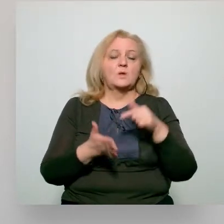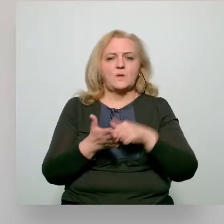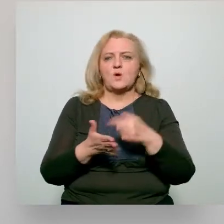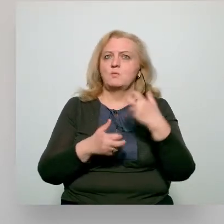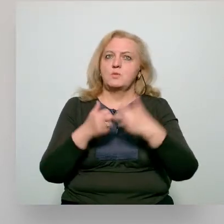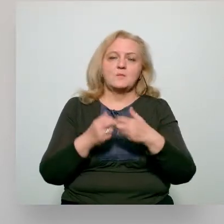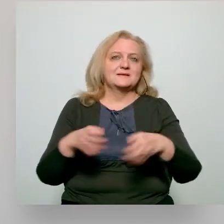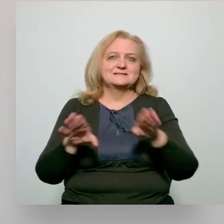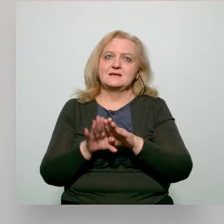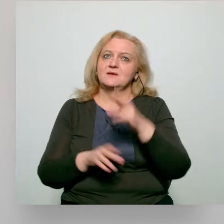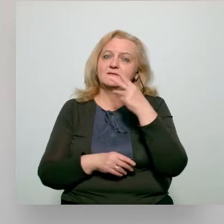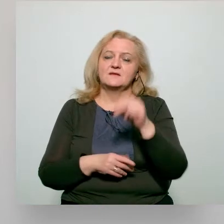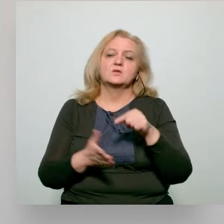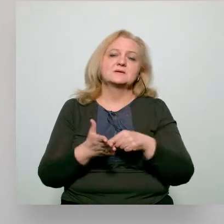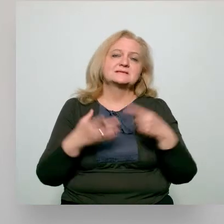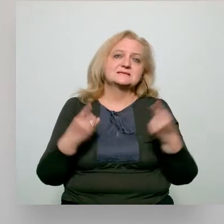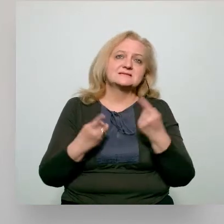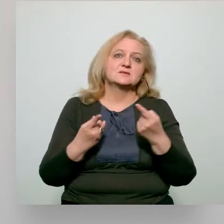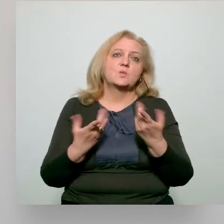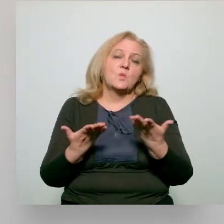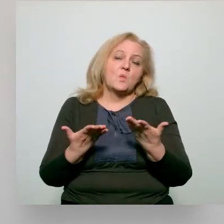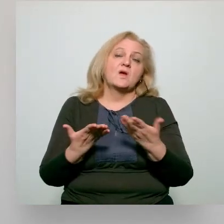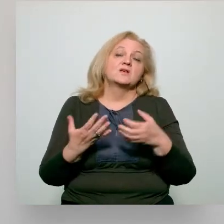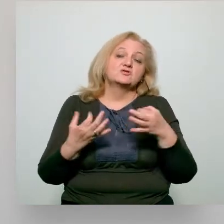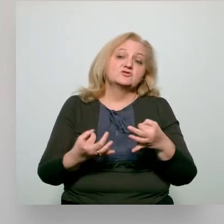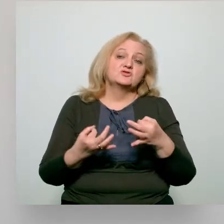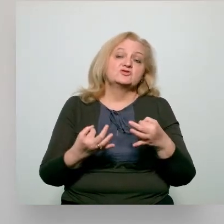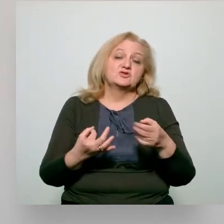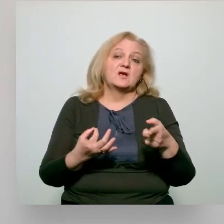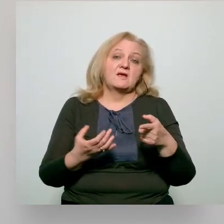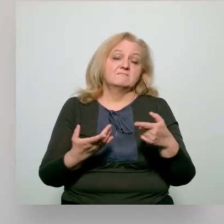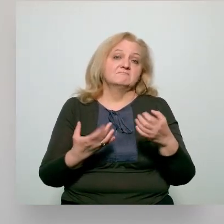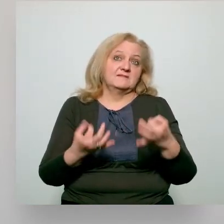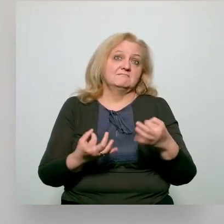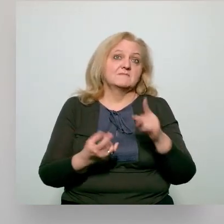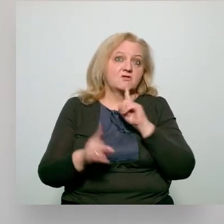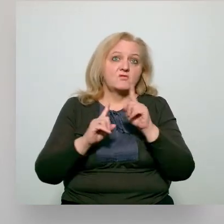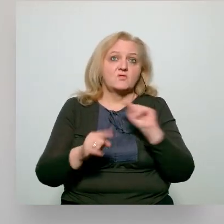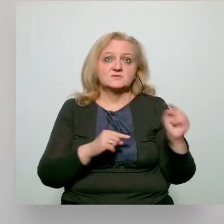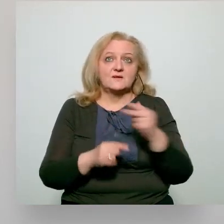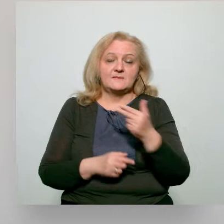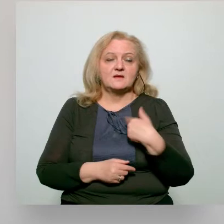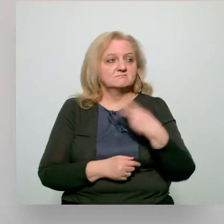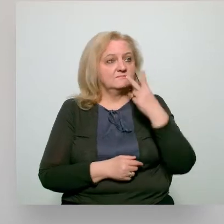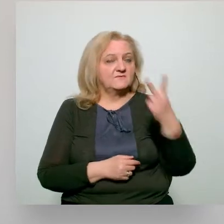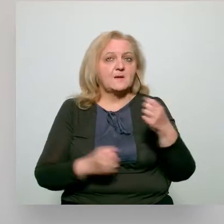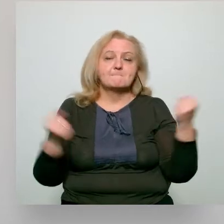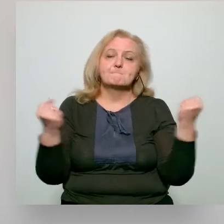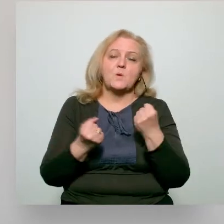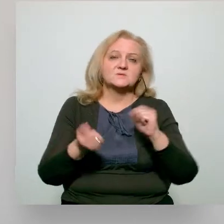Teraz oczywiście sytuacja nie sprzyja omówieniu, ale istnieje dzisiaj na świeżo, to omawiamy i widzieliśmy silne